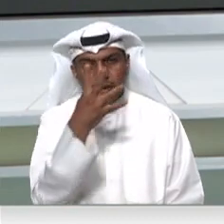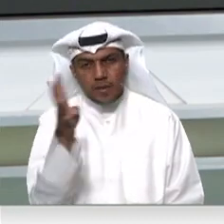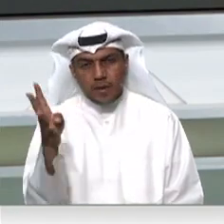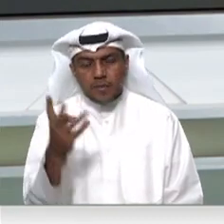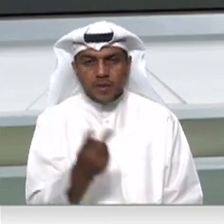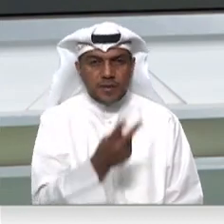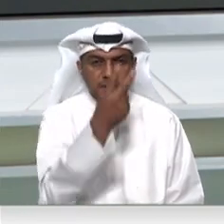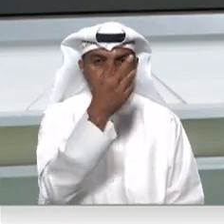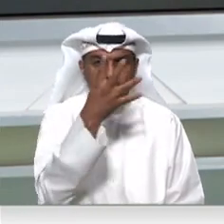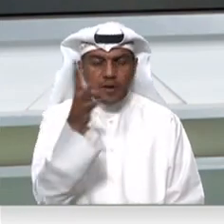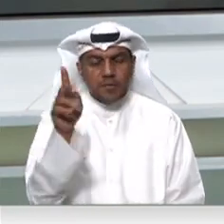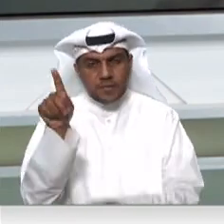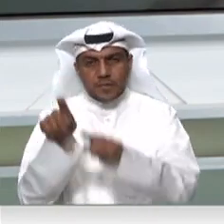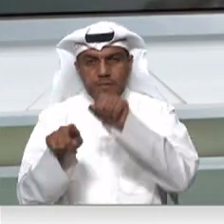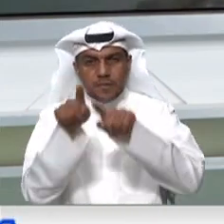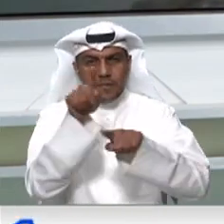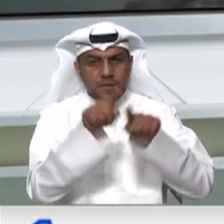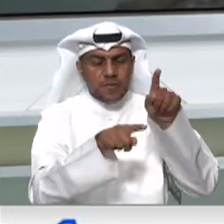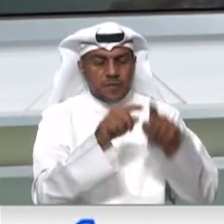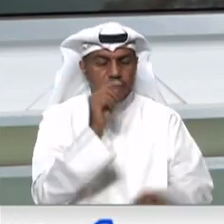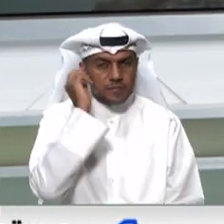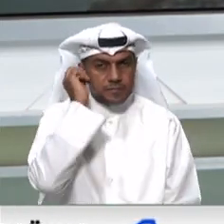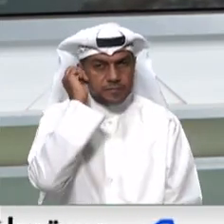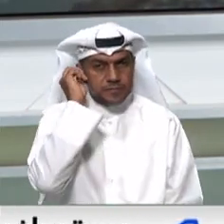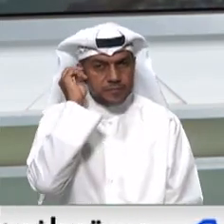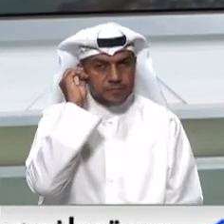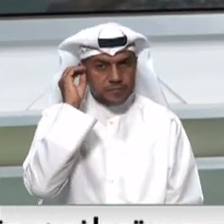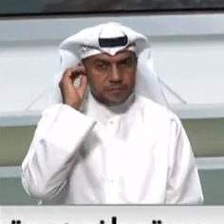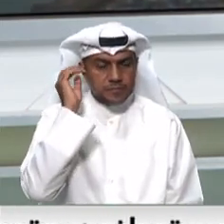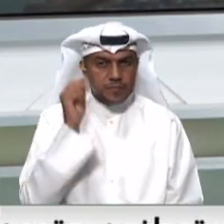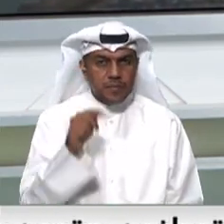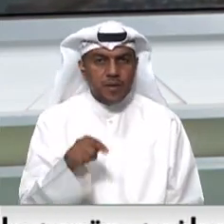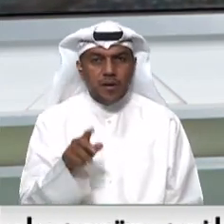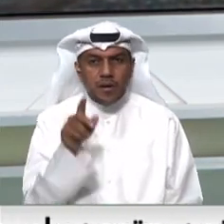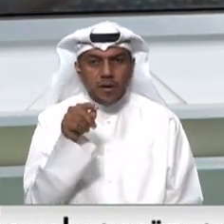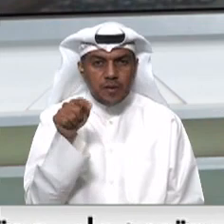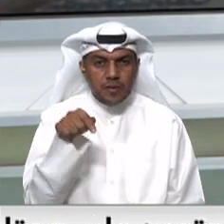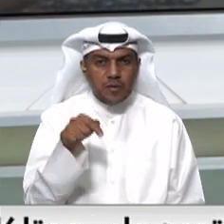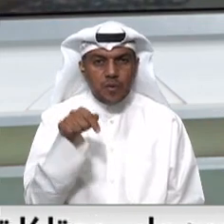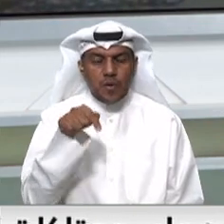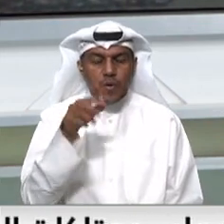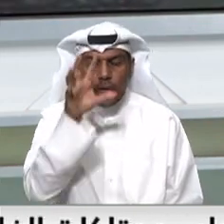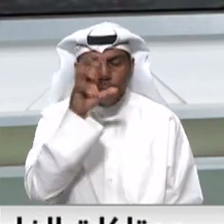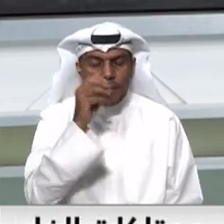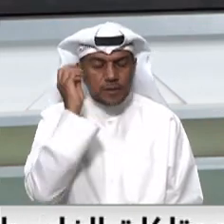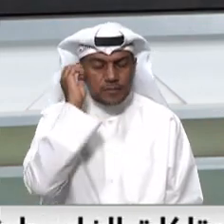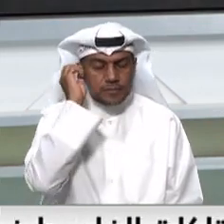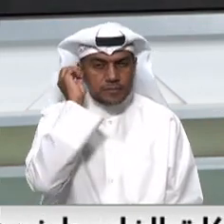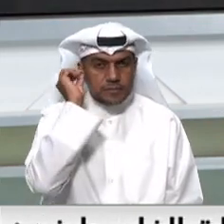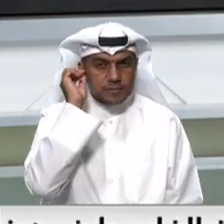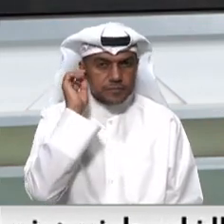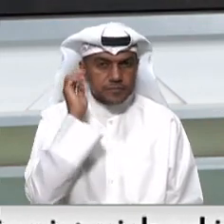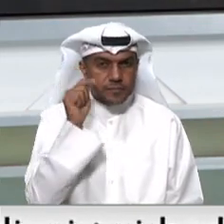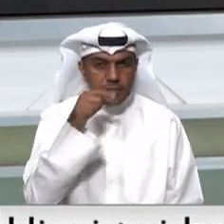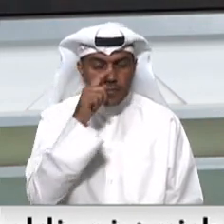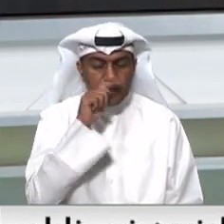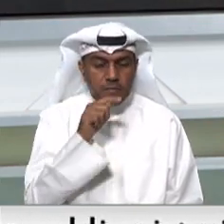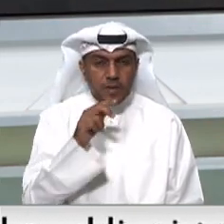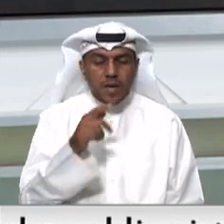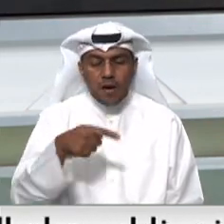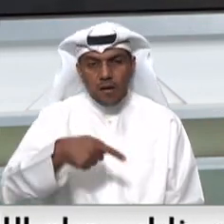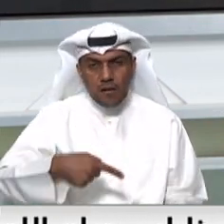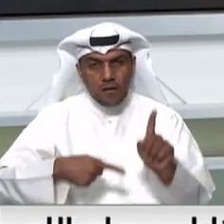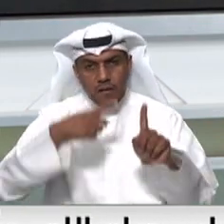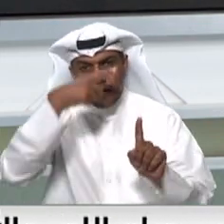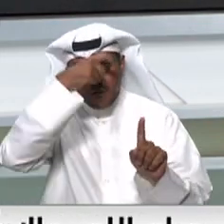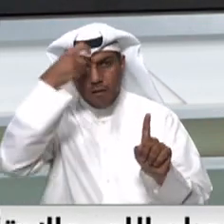إلى 47 درجة مئوية. متوقع الأجواء بشكل عام راح تكون في هذه الليلة وصباح يوم غد أجواء تميل إلى الحرارة،